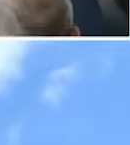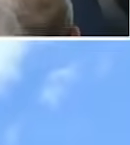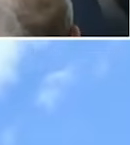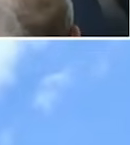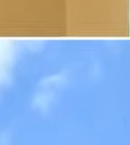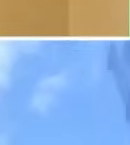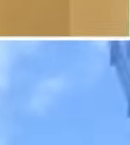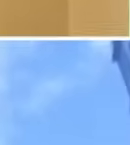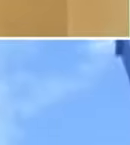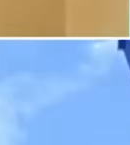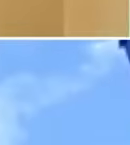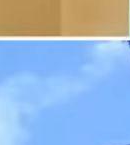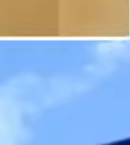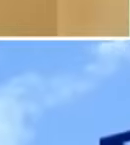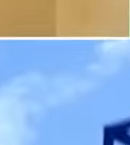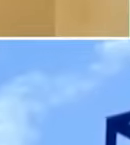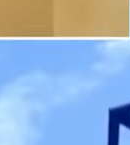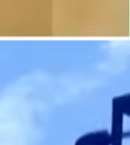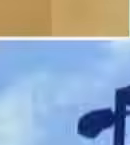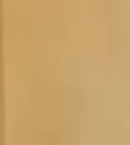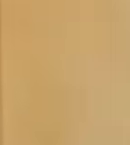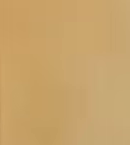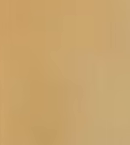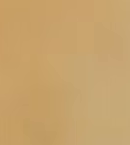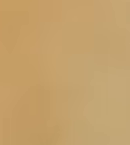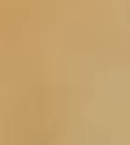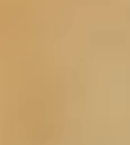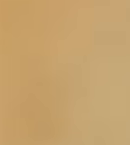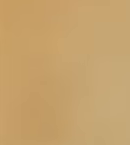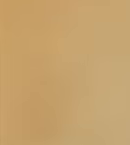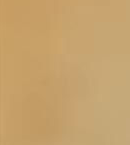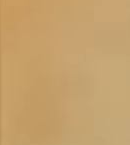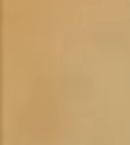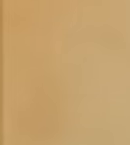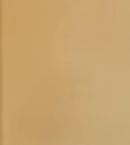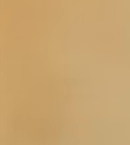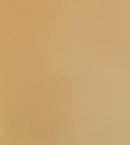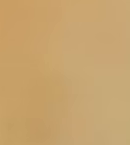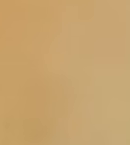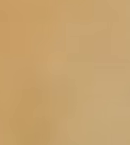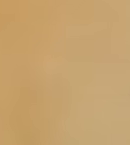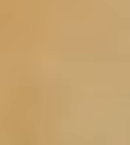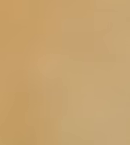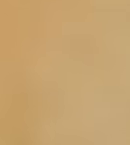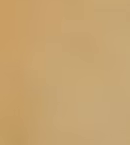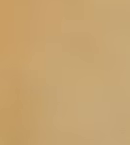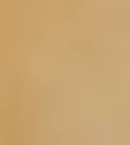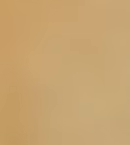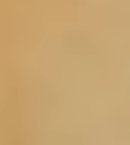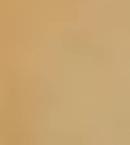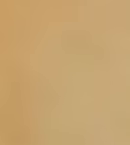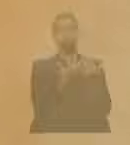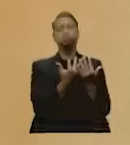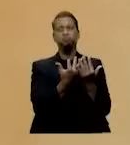aktif sebagai dosen di sebuah kampus swasta di Indonesia. Dan ini tadi banyak sekali juga